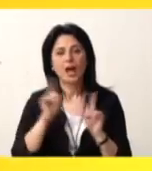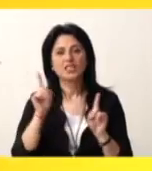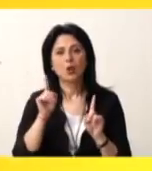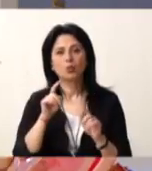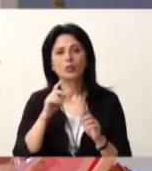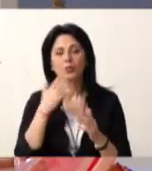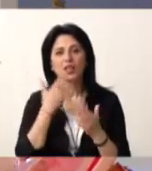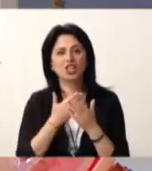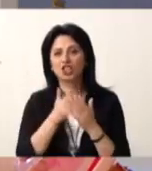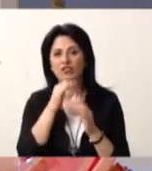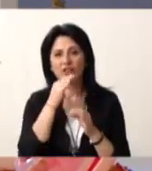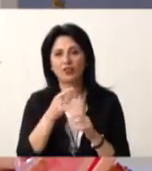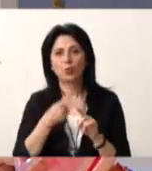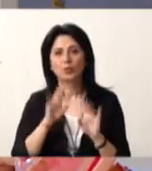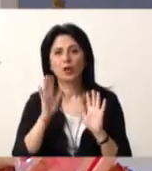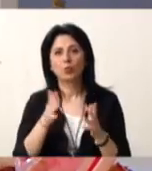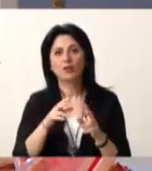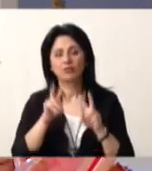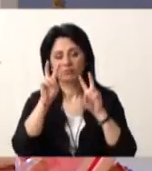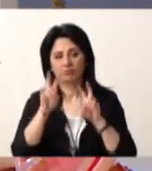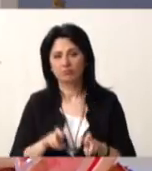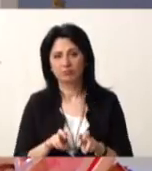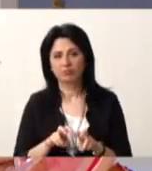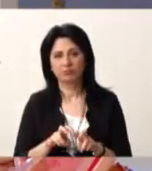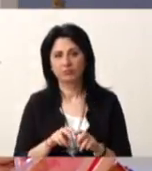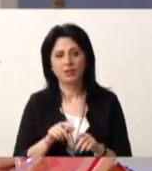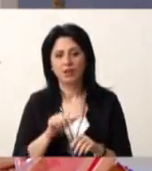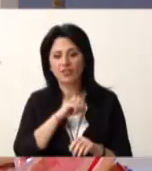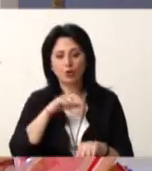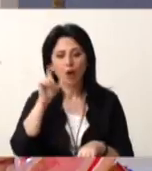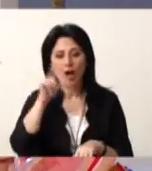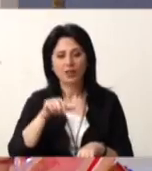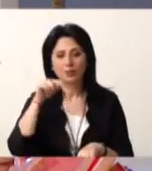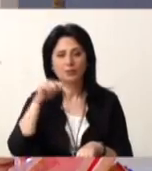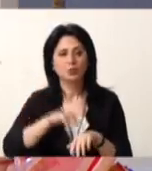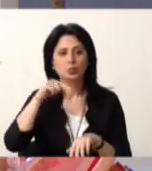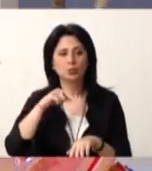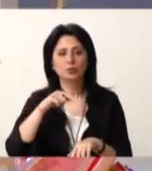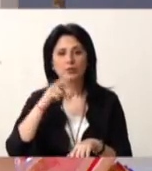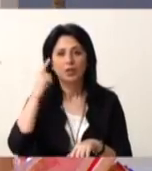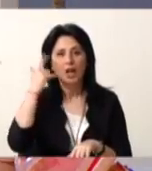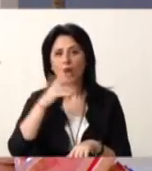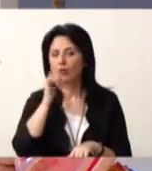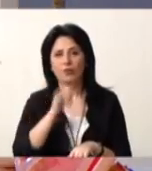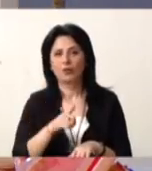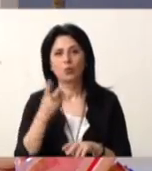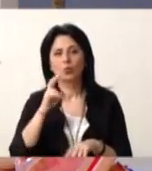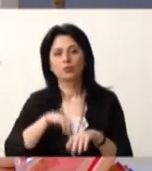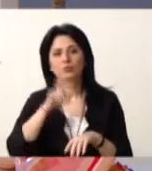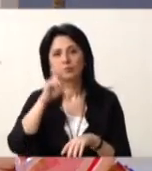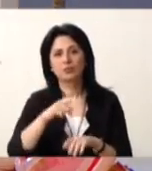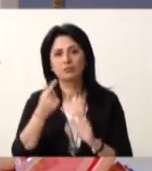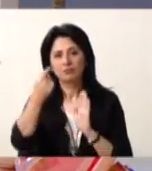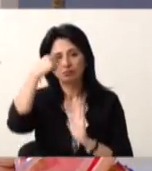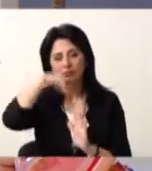ნიშანს ვერ გეტყვით, უბრალოდ ეს უნდა მოხდეს დიაგნოსტიკა პროფილაქტიკური გამოკვლევის დროს, გასტროსკოპიულად, ანუ ზონდის გადაყლაპვის